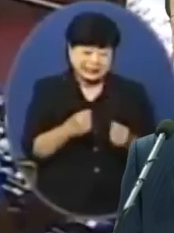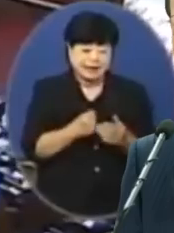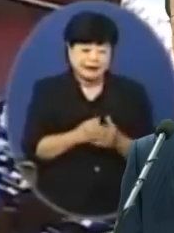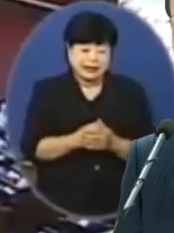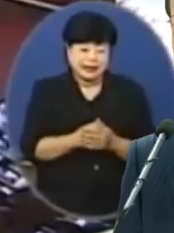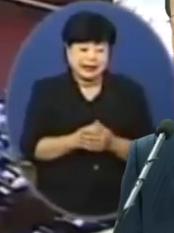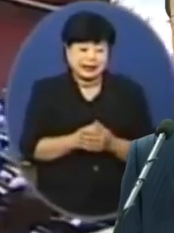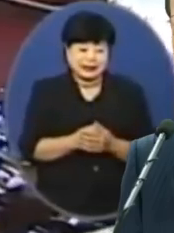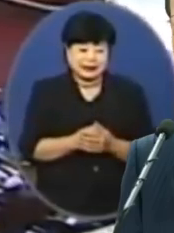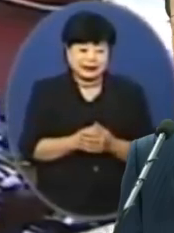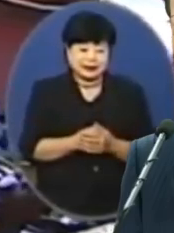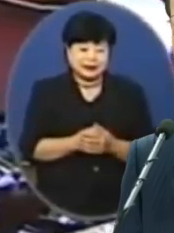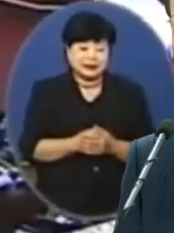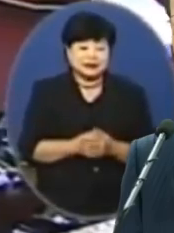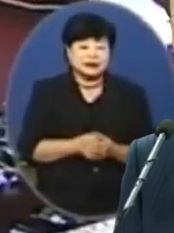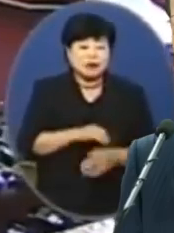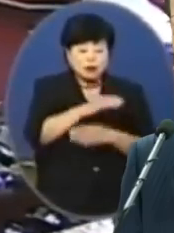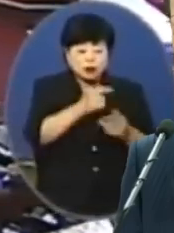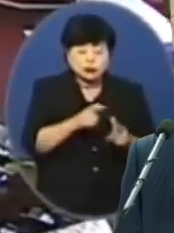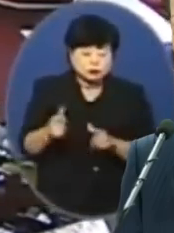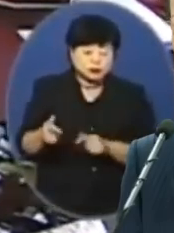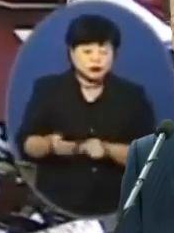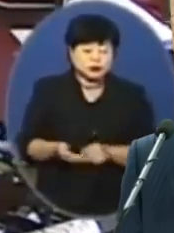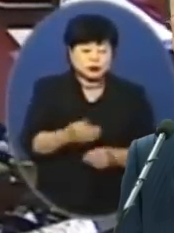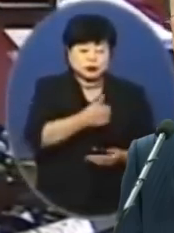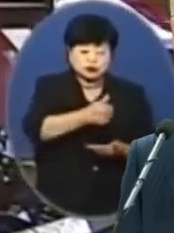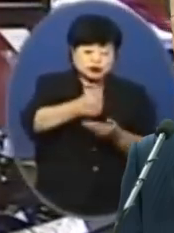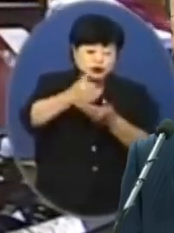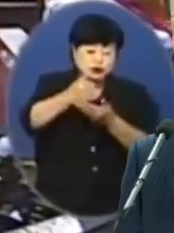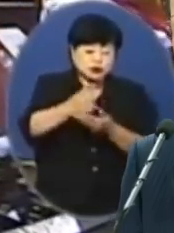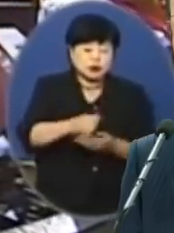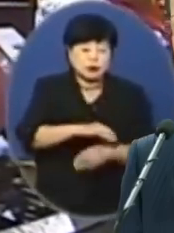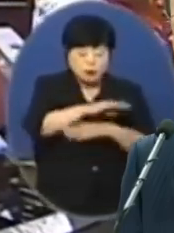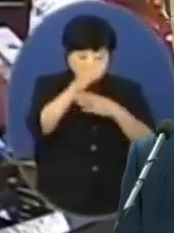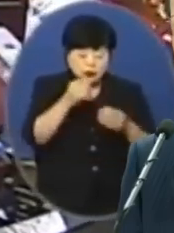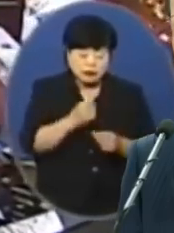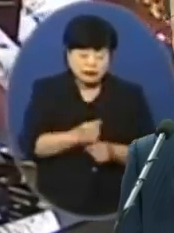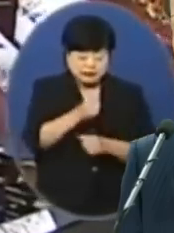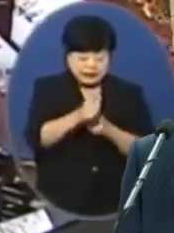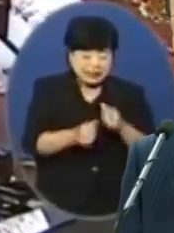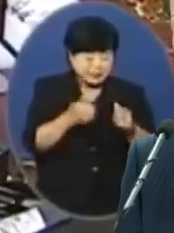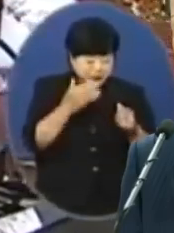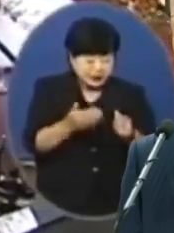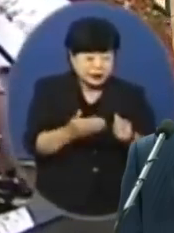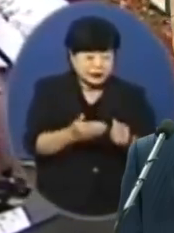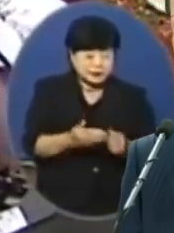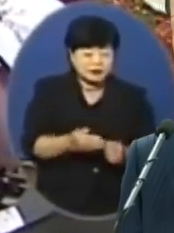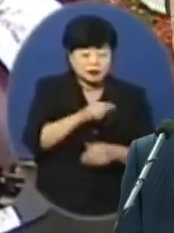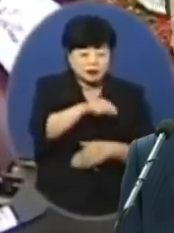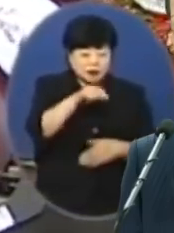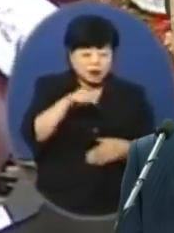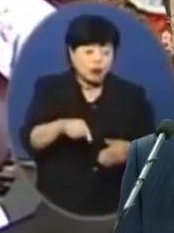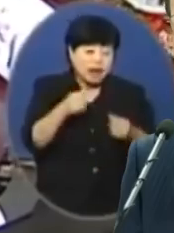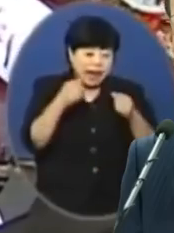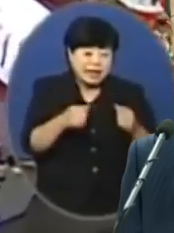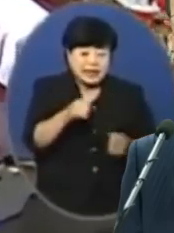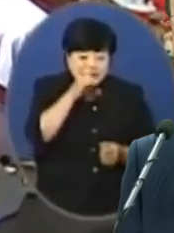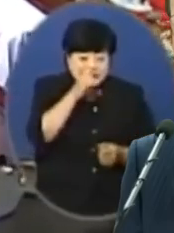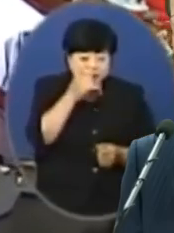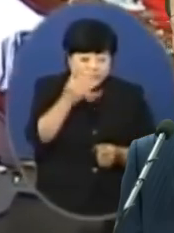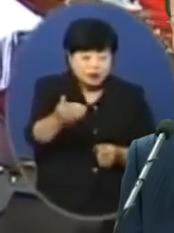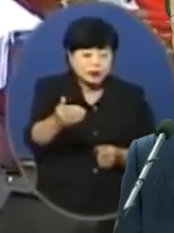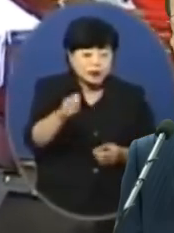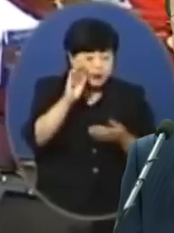함이라. 만유의 주로서 만유를 만드신 하나님이 그 공간 안에 있으면서